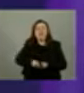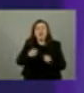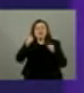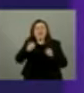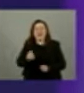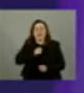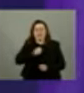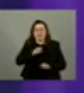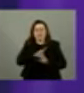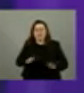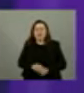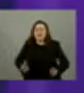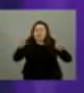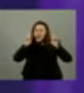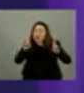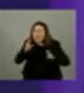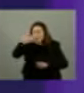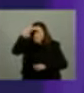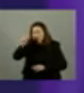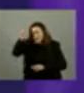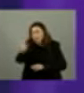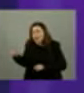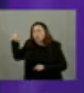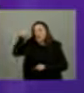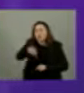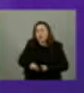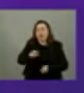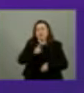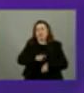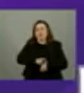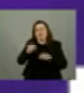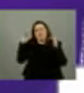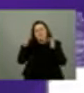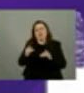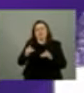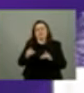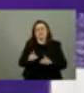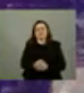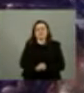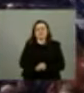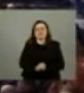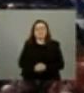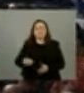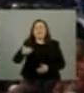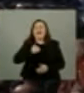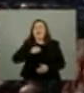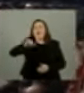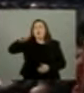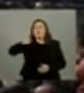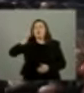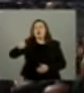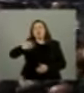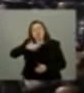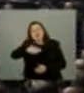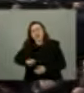αποσυρθεί. Είναι επικαθοδηγητής. Δηλαδή, πραγματικά, ποιος είναι ο ρόλος του κύριου Τσίπρα? Ο κύριος Τσίπρας, υπενθυμίζω